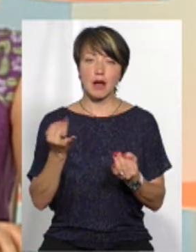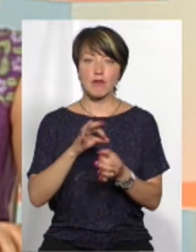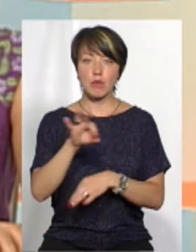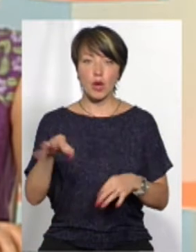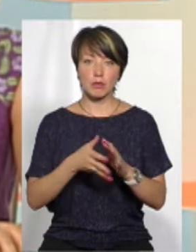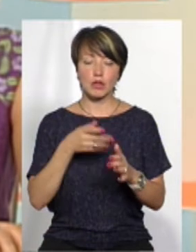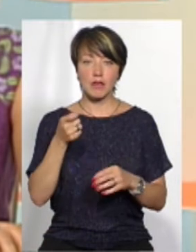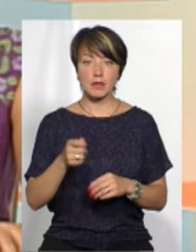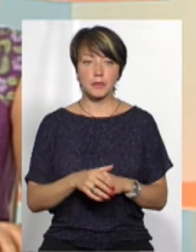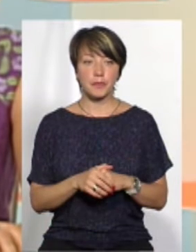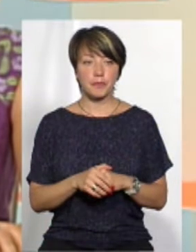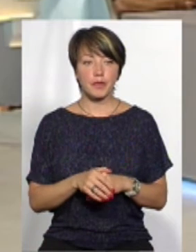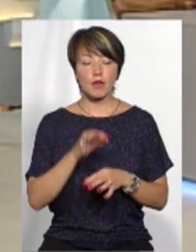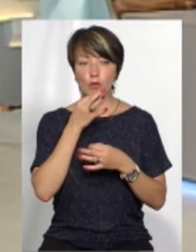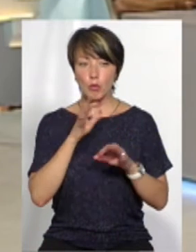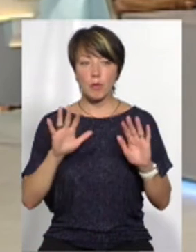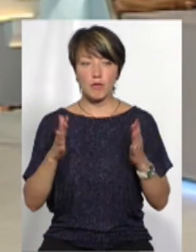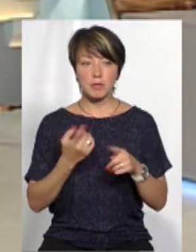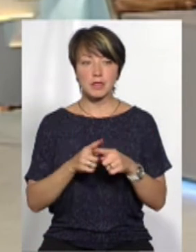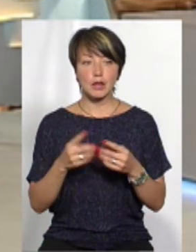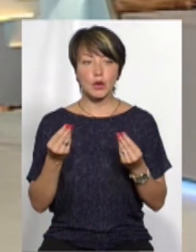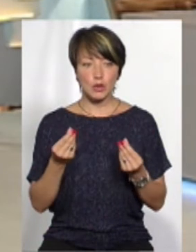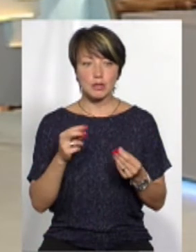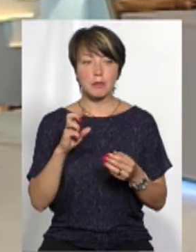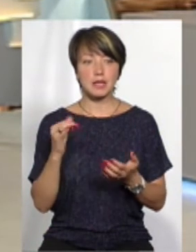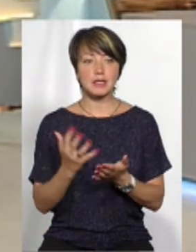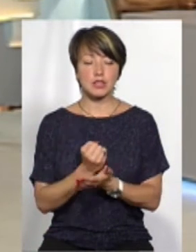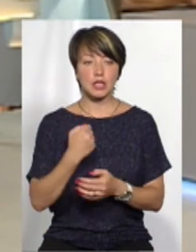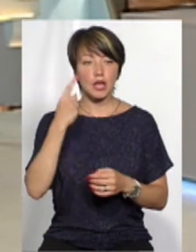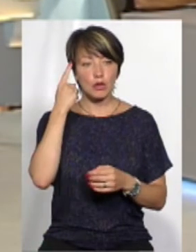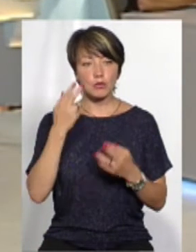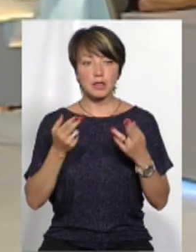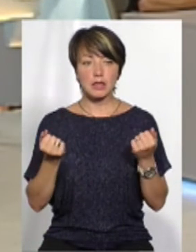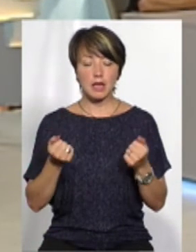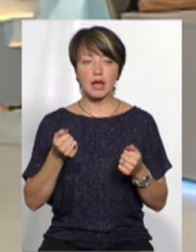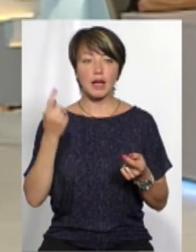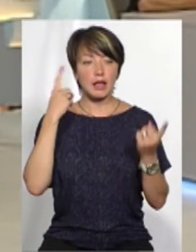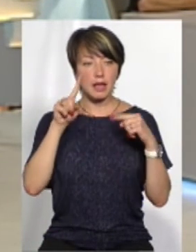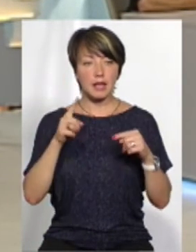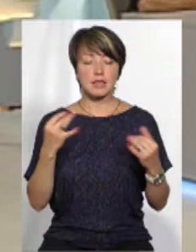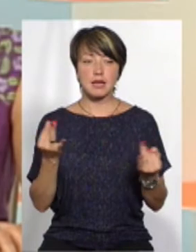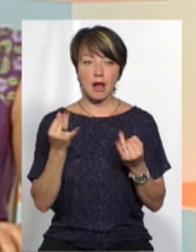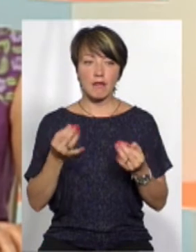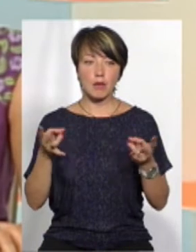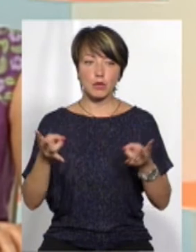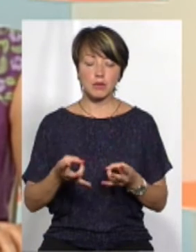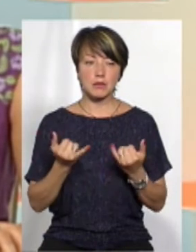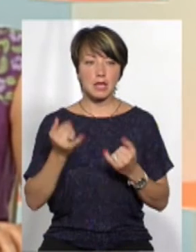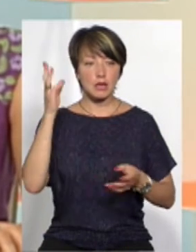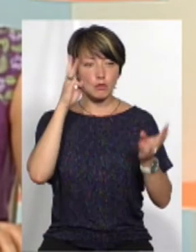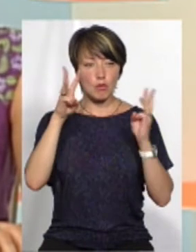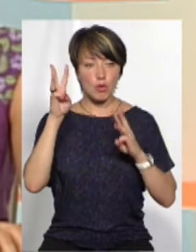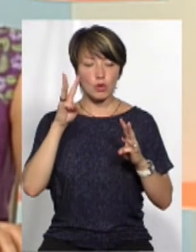подавати їх. Але в будь-якому випадку ви б ці гроші би знайшли. Я думаю, да, тому що ідея дійсно цікава і потрібна. Знову ж таки, зараз